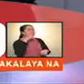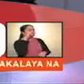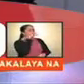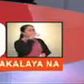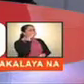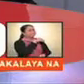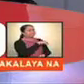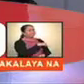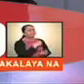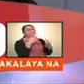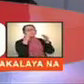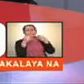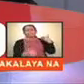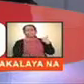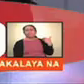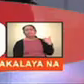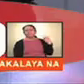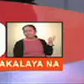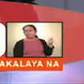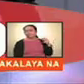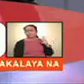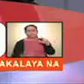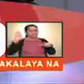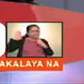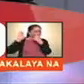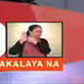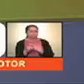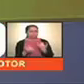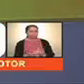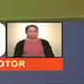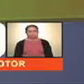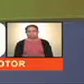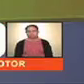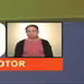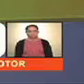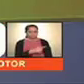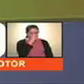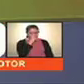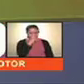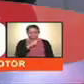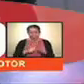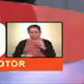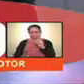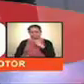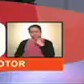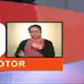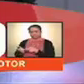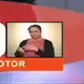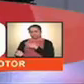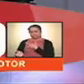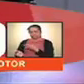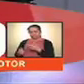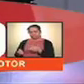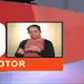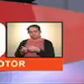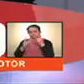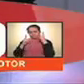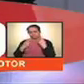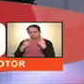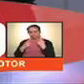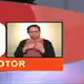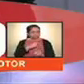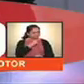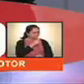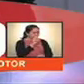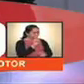sir. Naganap na yan ang haramay, sir. Mamatay po ako ngayon dito, sir. Ikaw ba tumigil na rin? Ako, sir. Willing ako ngayon po magpadrug. Pero hindi